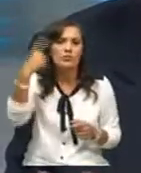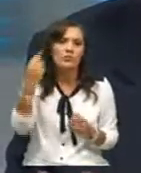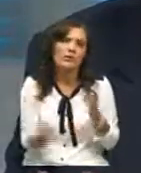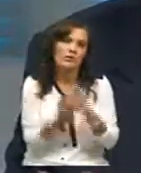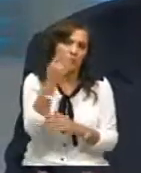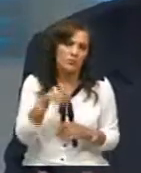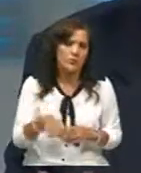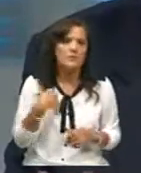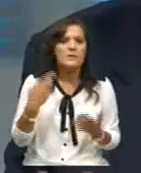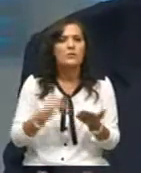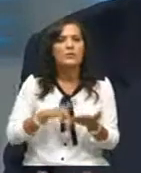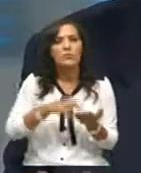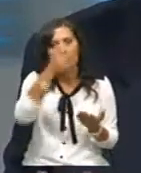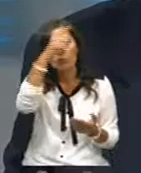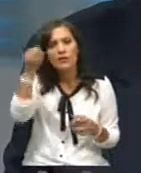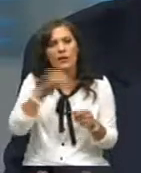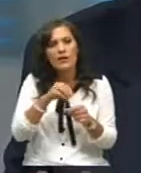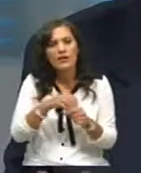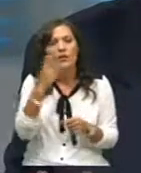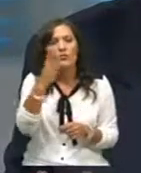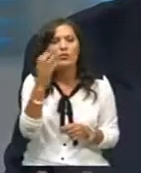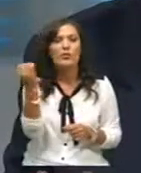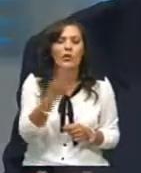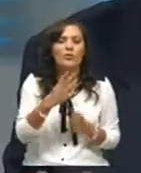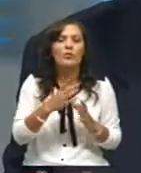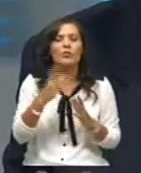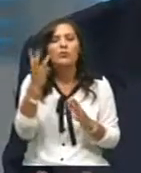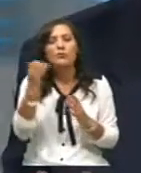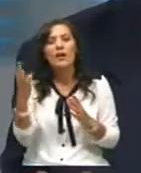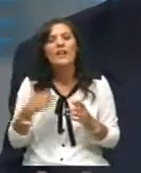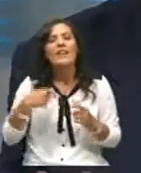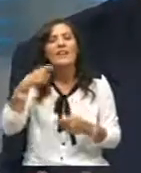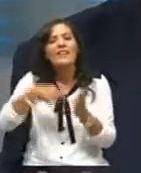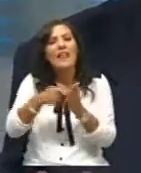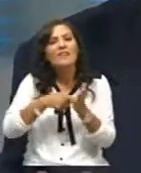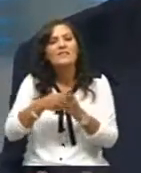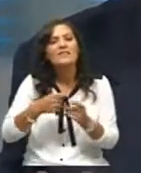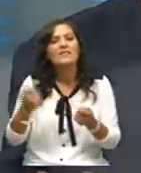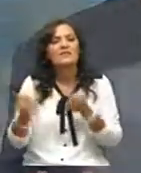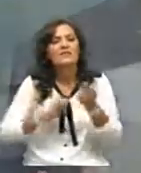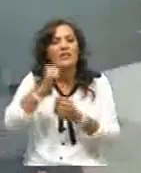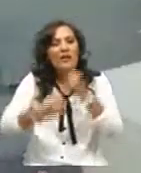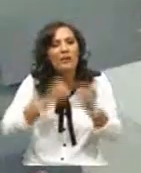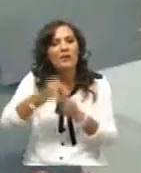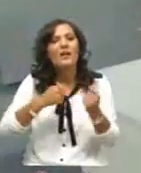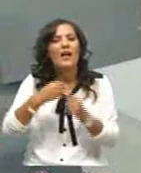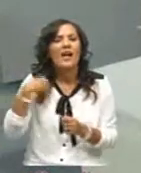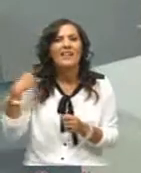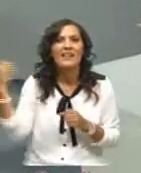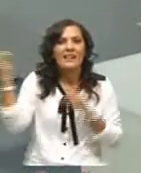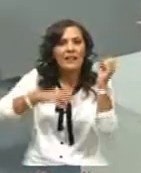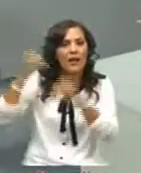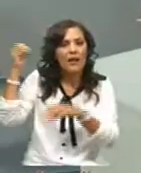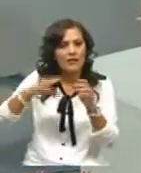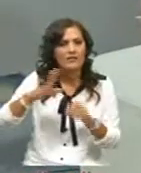oluşturduk bizim üyelerimiz Türkiye'nin dört tane üç tane büyük lastik üreticisi ve ithalatçılar eğer var dolayı